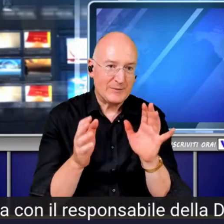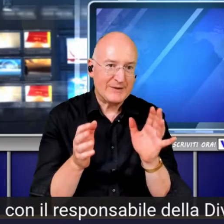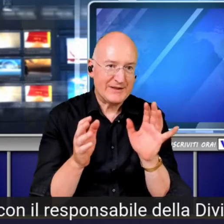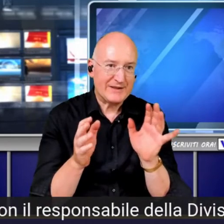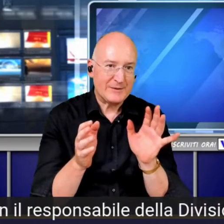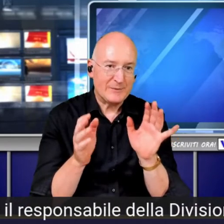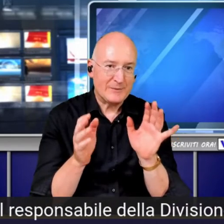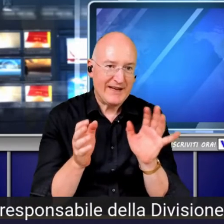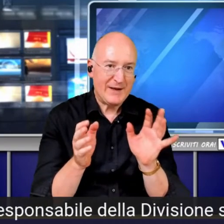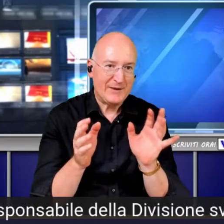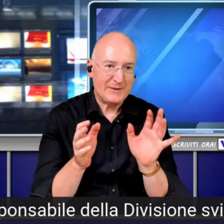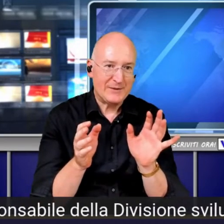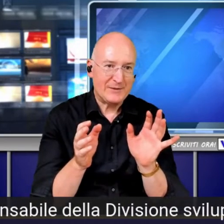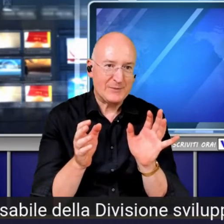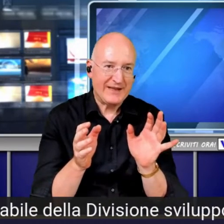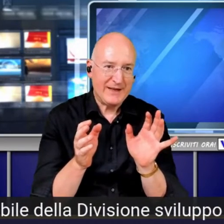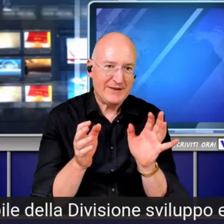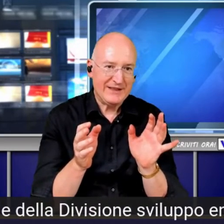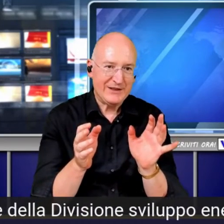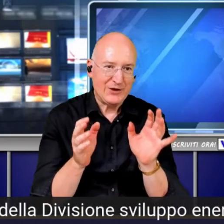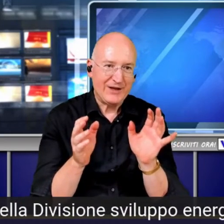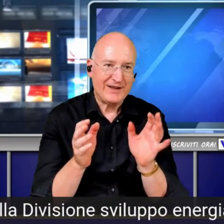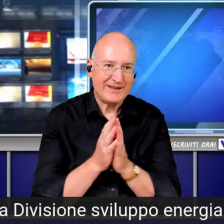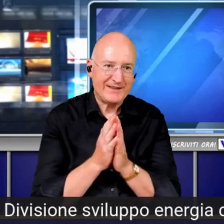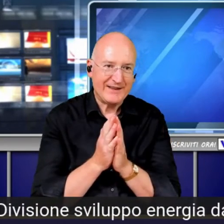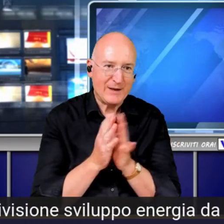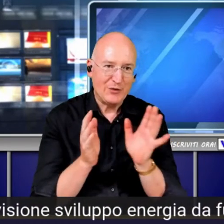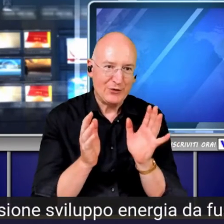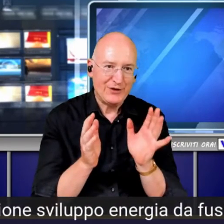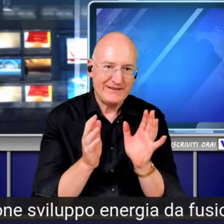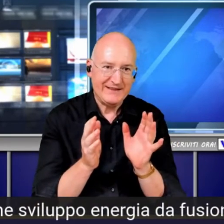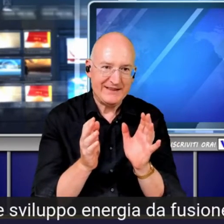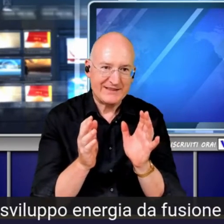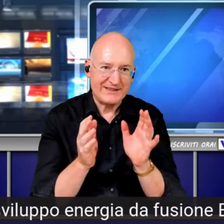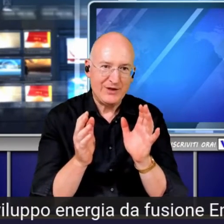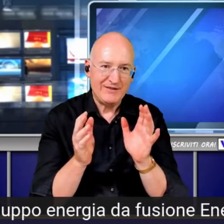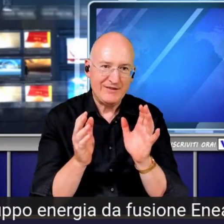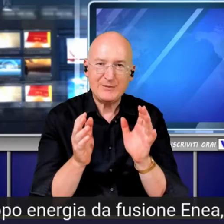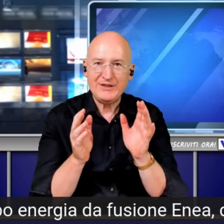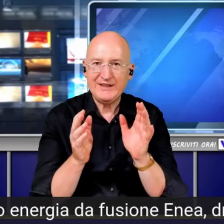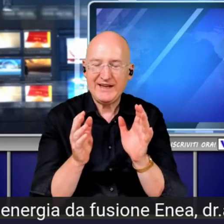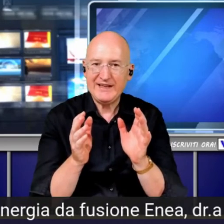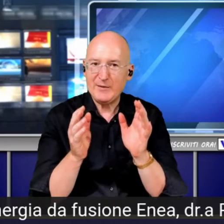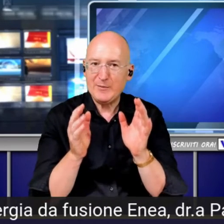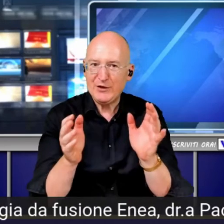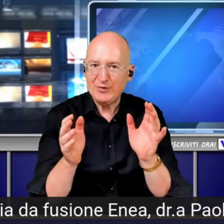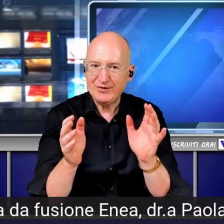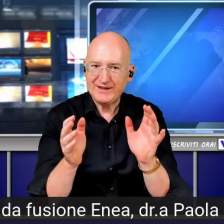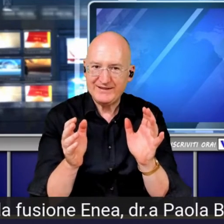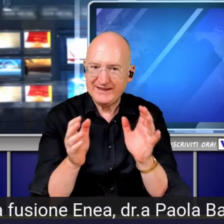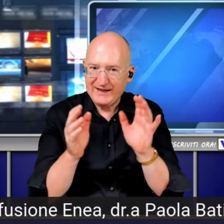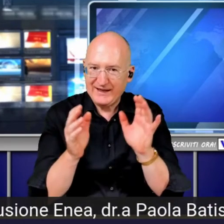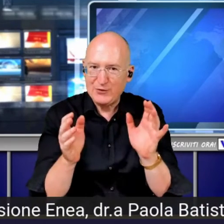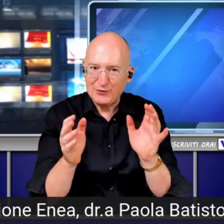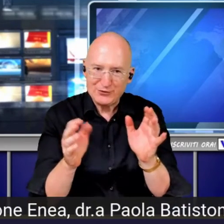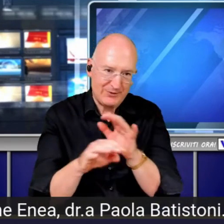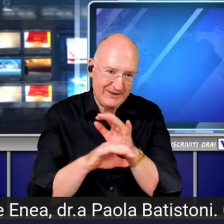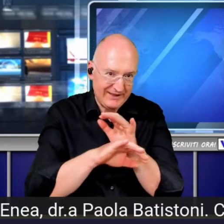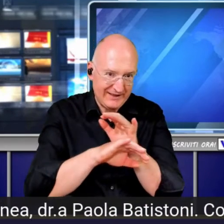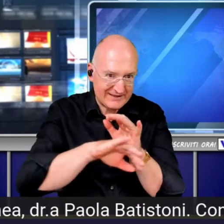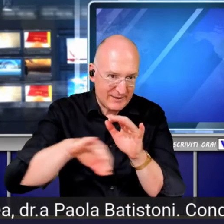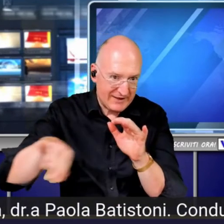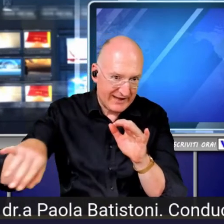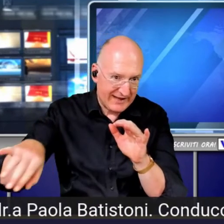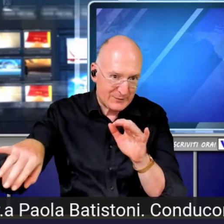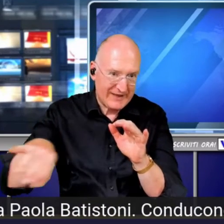però l'entusiasmo Ma c'è e lei mi ha siamo. detto la burocrazia, se noi avessimo in Italia meno burocrazia, che è un costo,